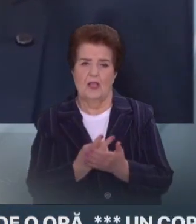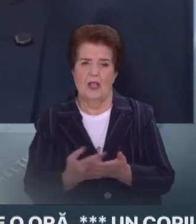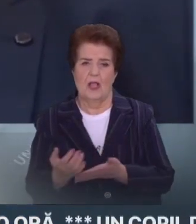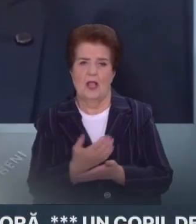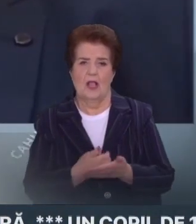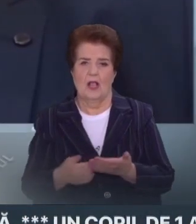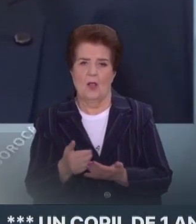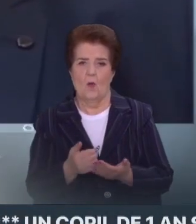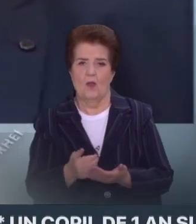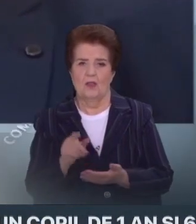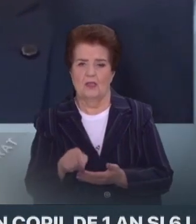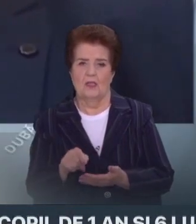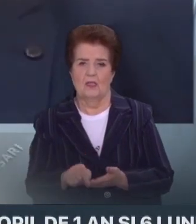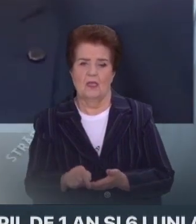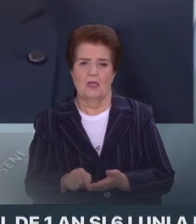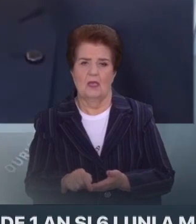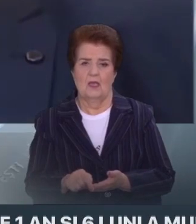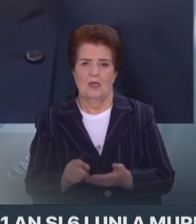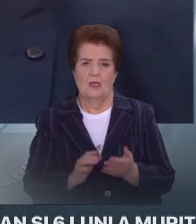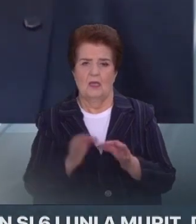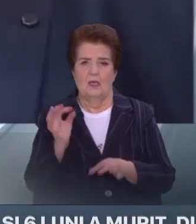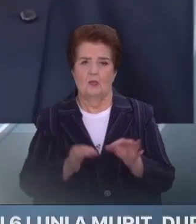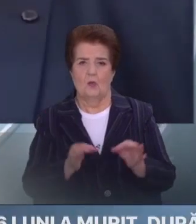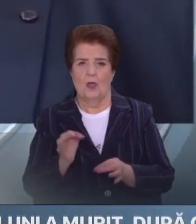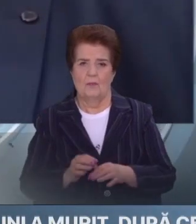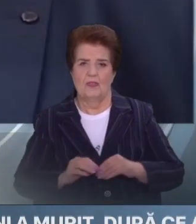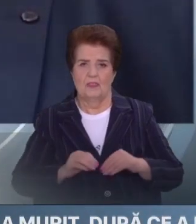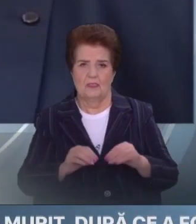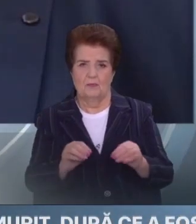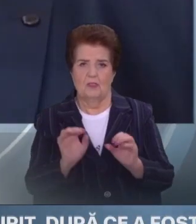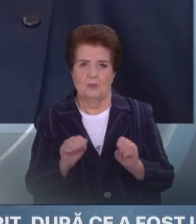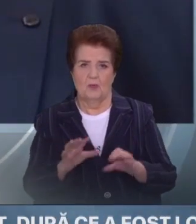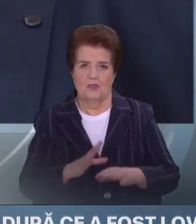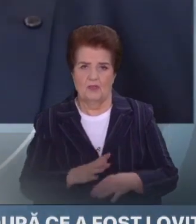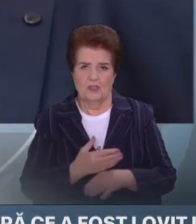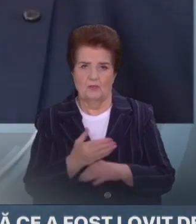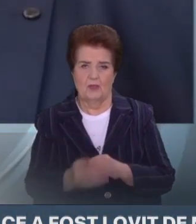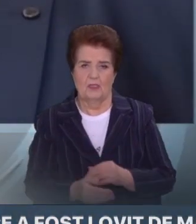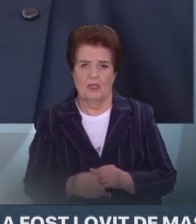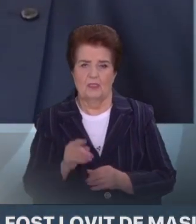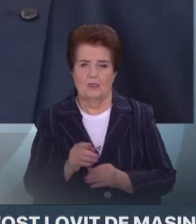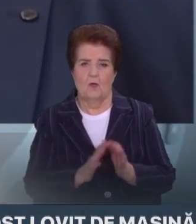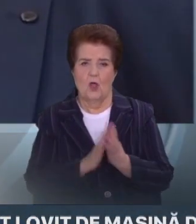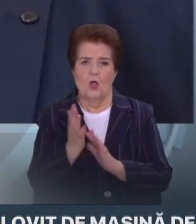ca una din asta, o toamnă blândă? Sămânțarea se poate face mai târziu, copacii se plantează mai